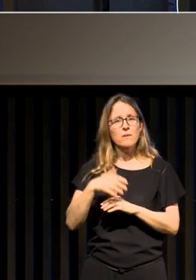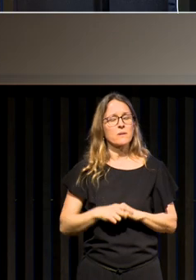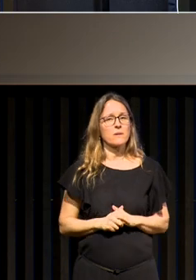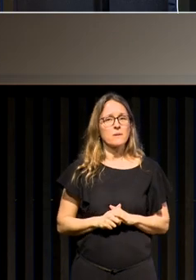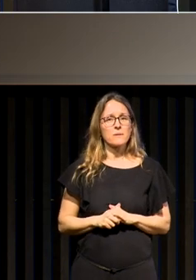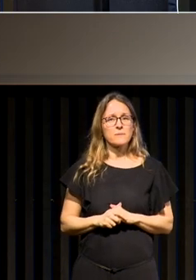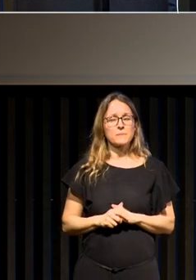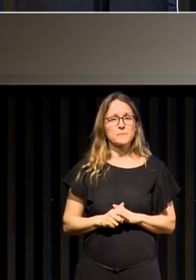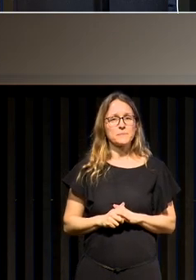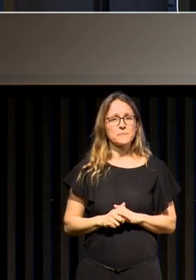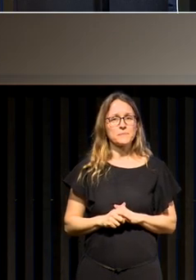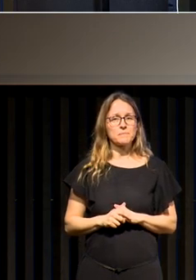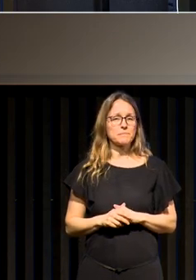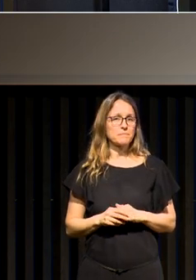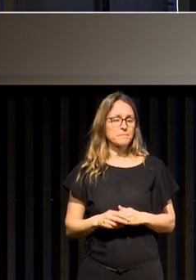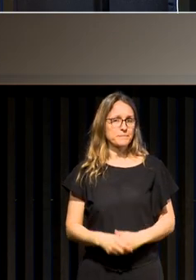2021.